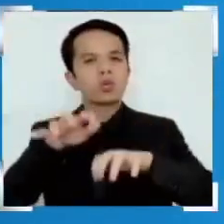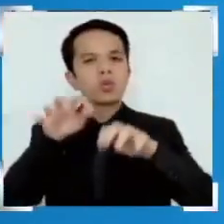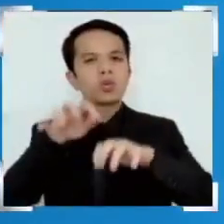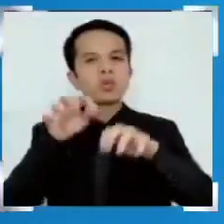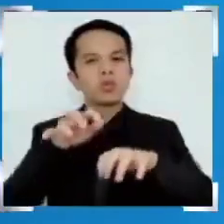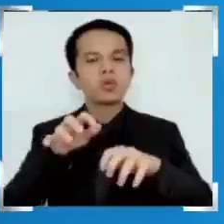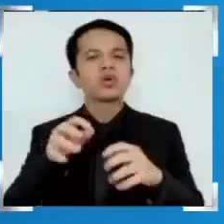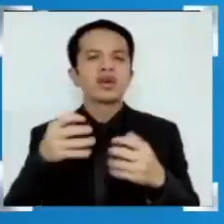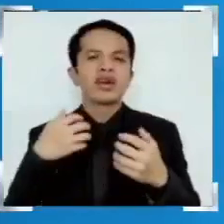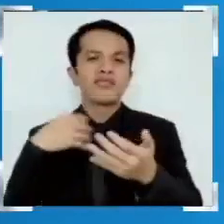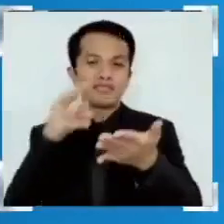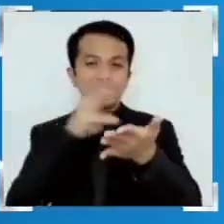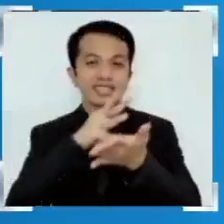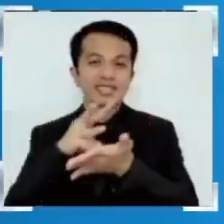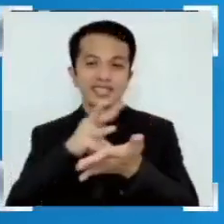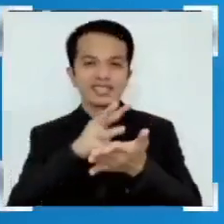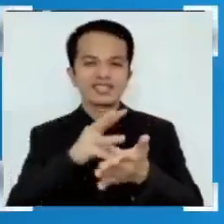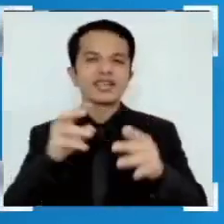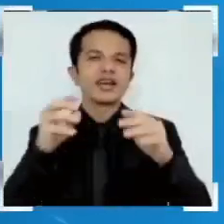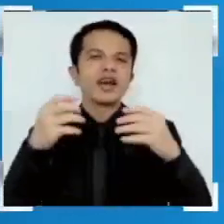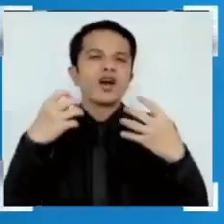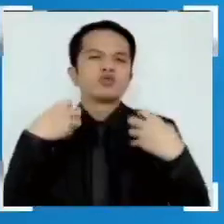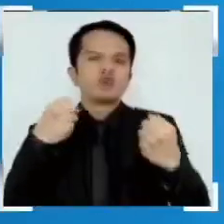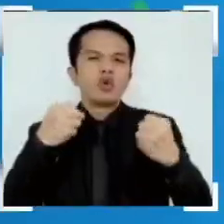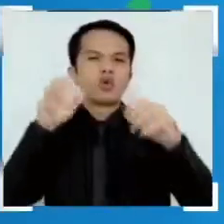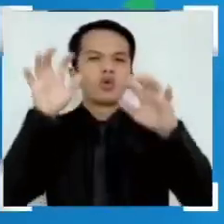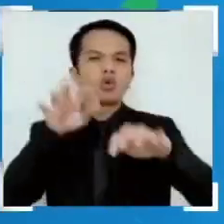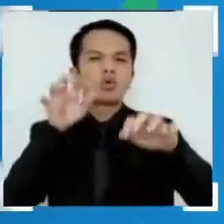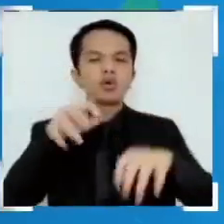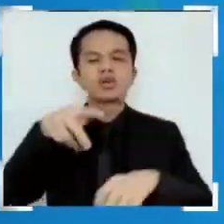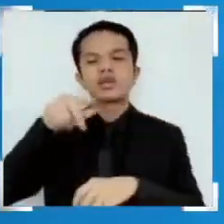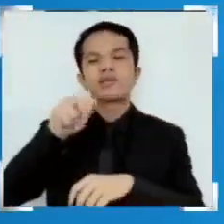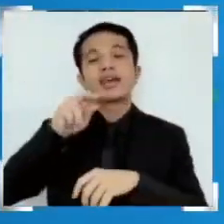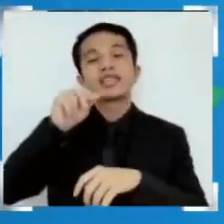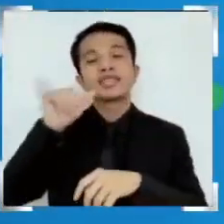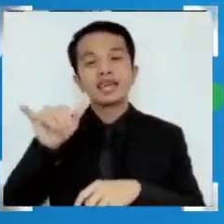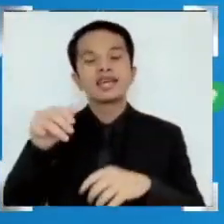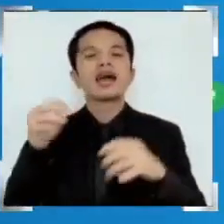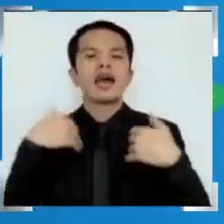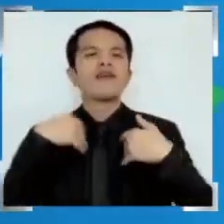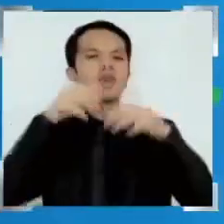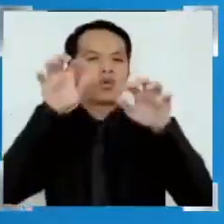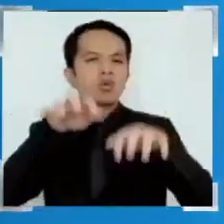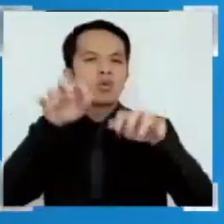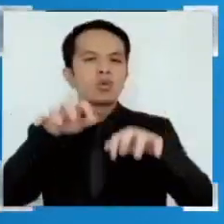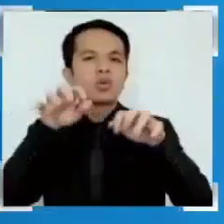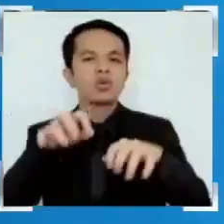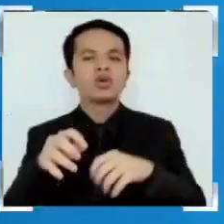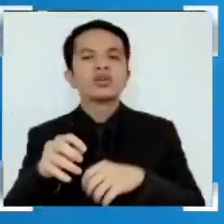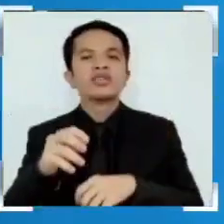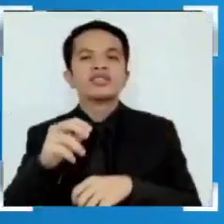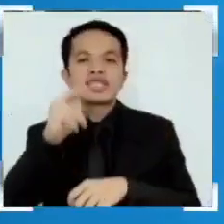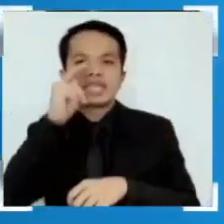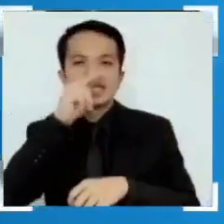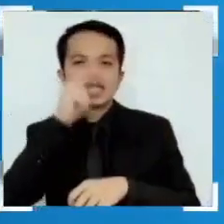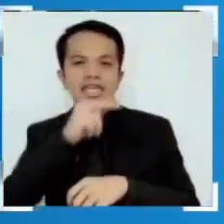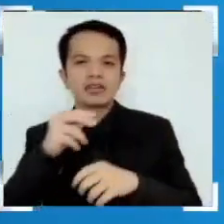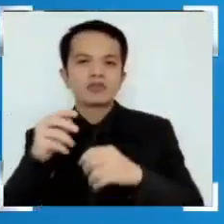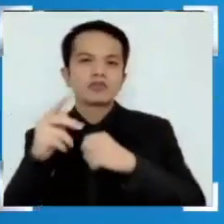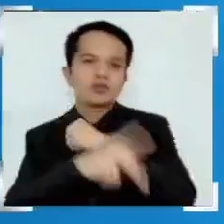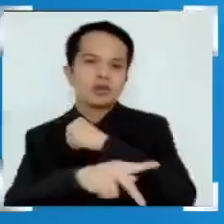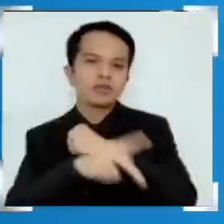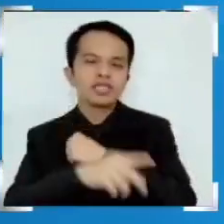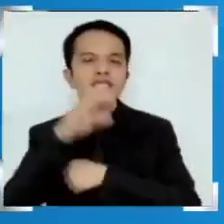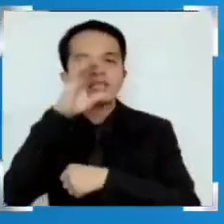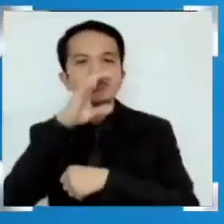mga malalakas na ulan, lalong-lalo na dito sa Panay Island. Meron din po mga pag-ulan dito yan sa Negros Provinces, Cebu at pati na rin